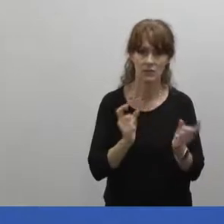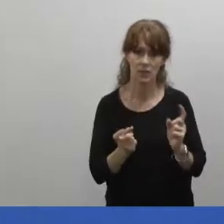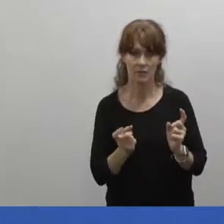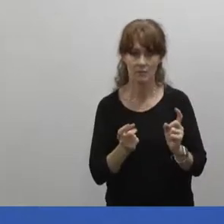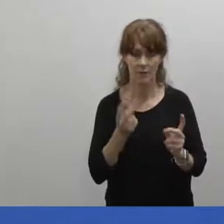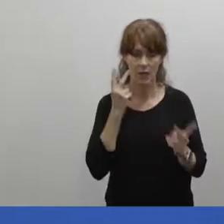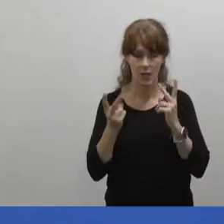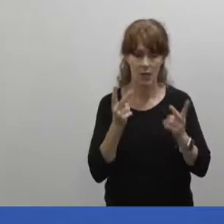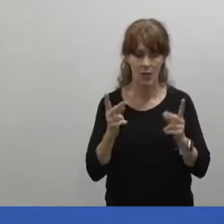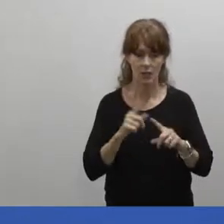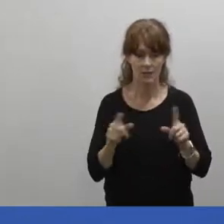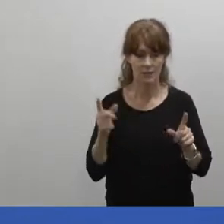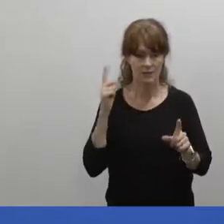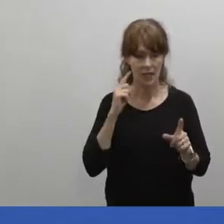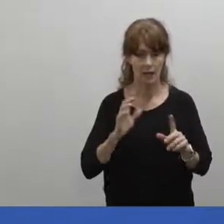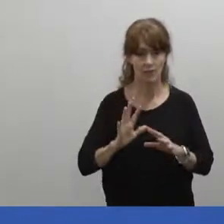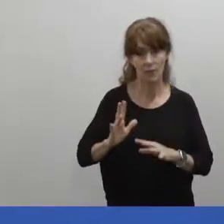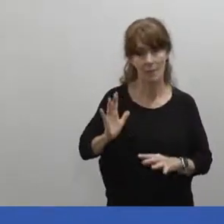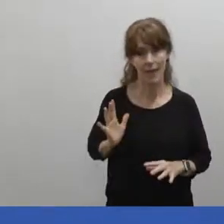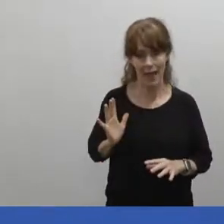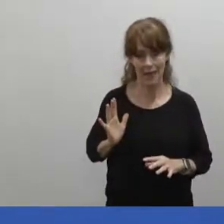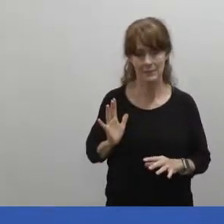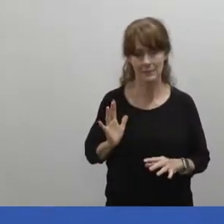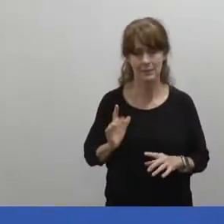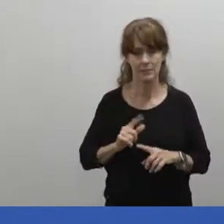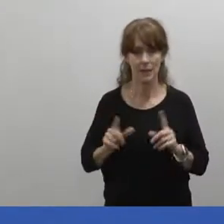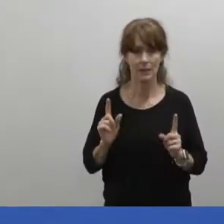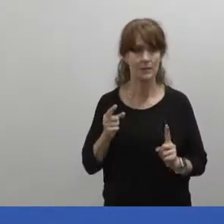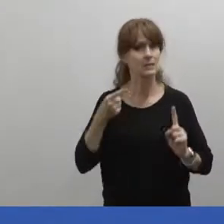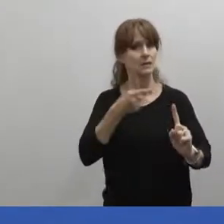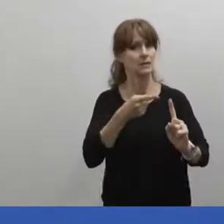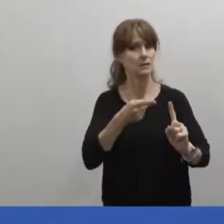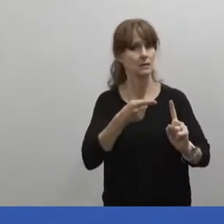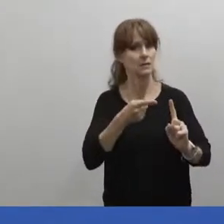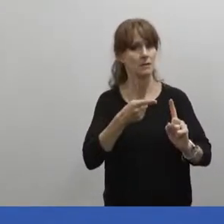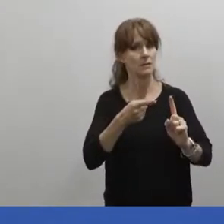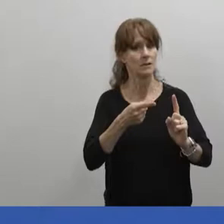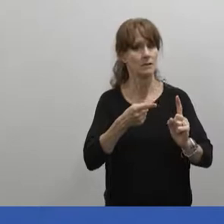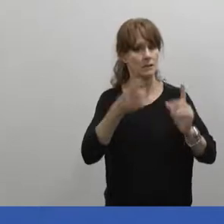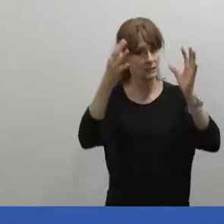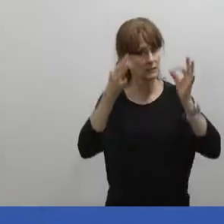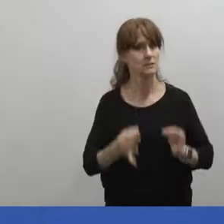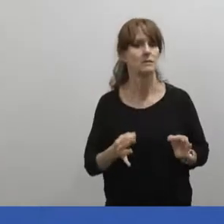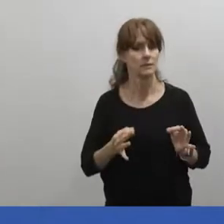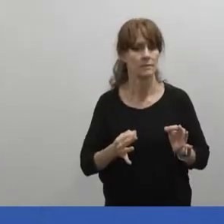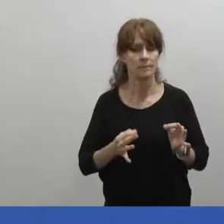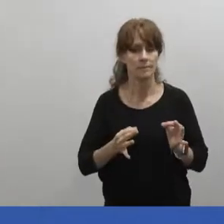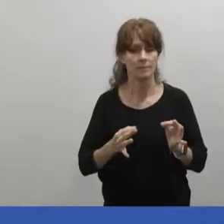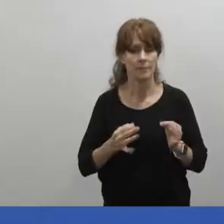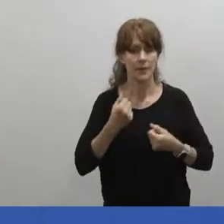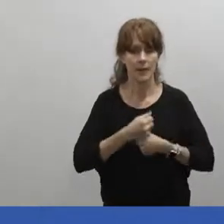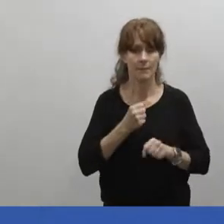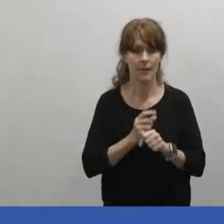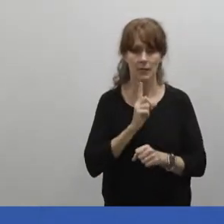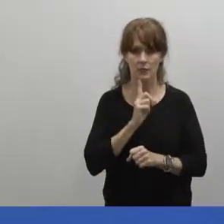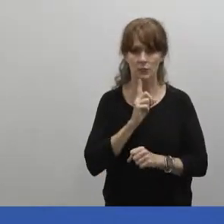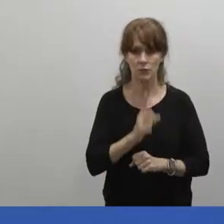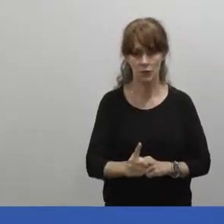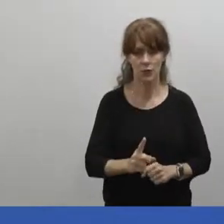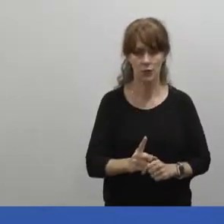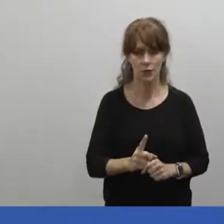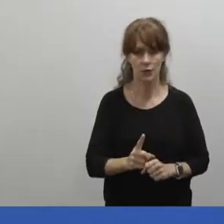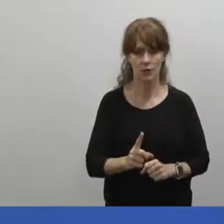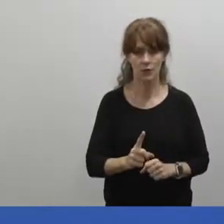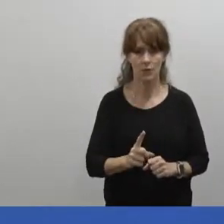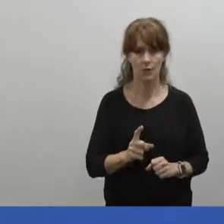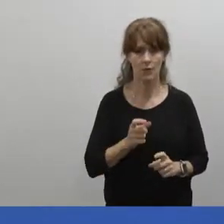dương nâng cho chết âm bị ca cài prai nâng nông rập điệp về rác bạn ta dương phư sọp tờ tàm cô đau đầm bây bình chạy